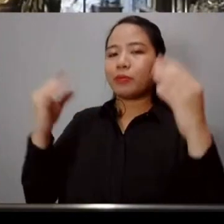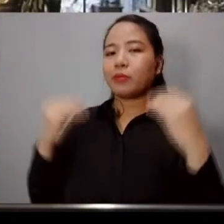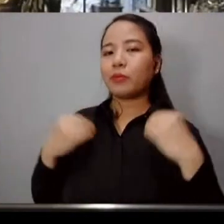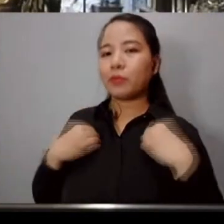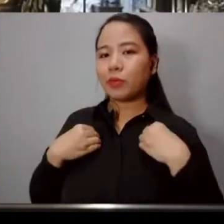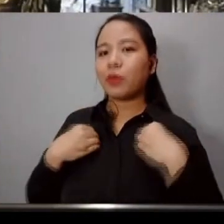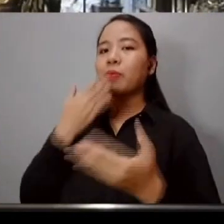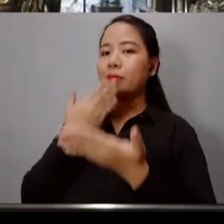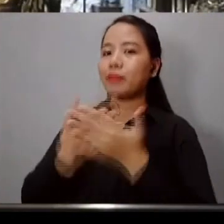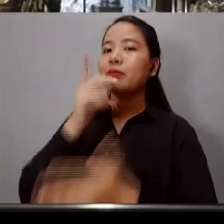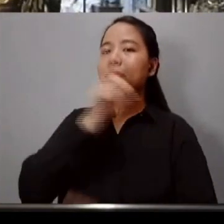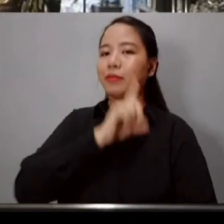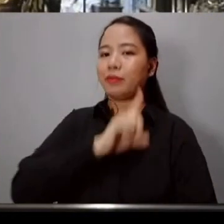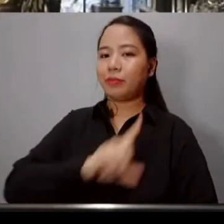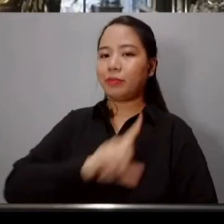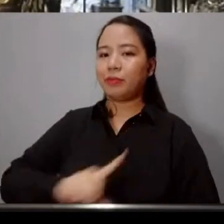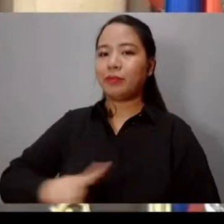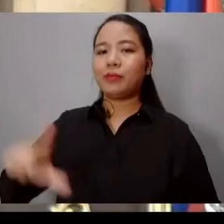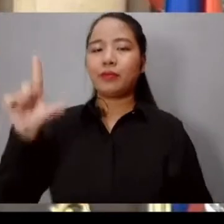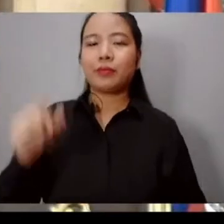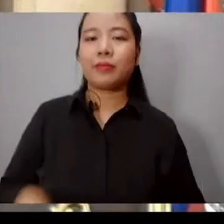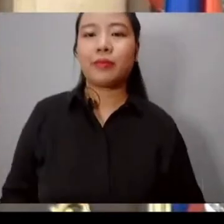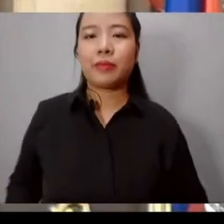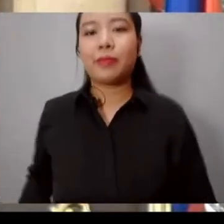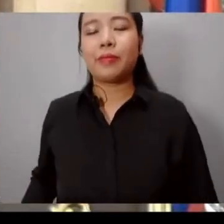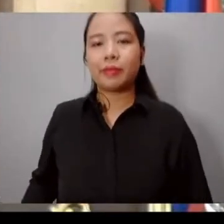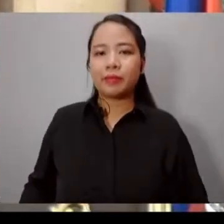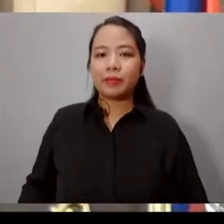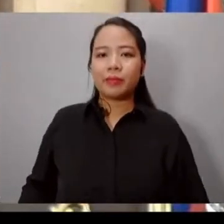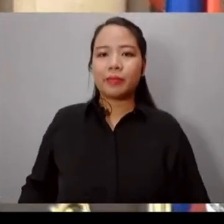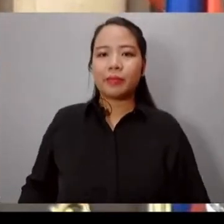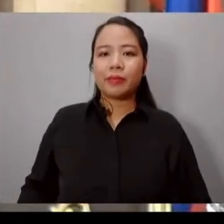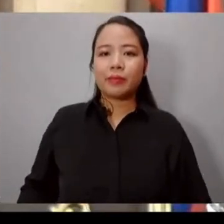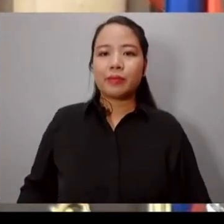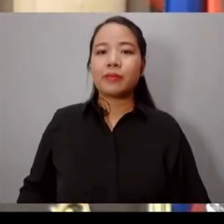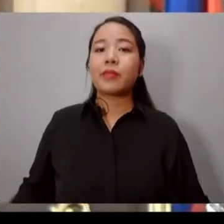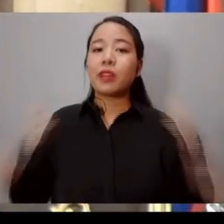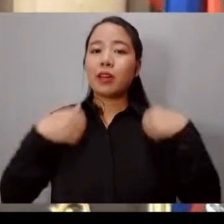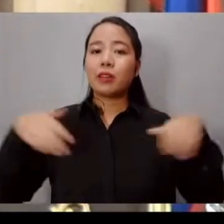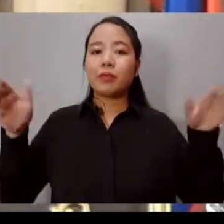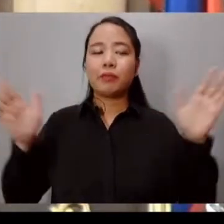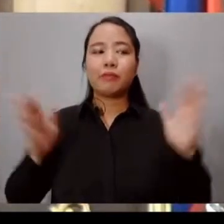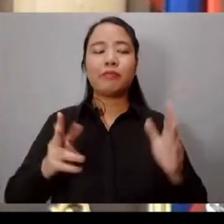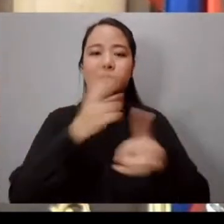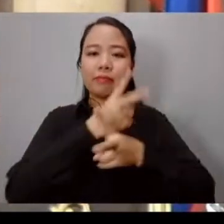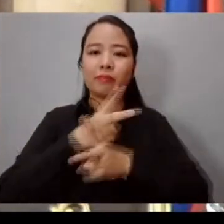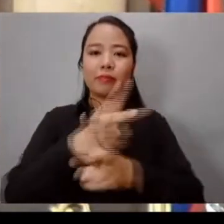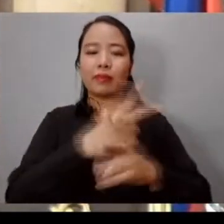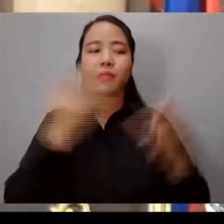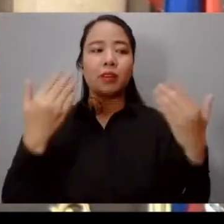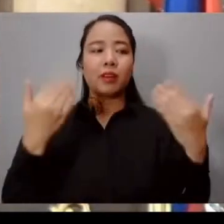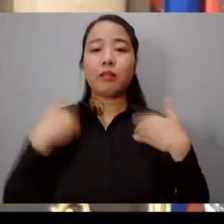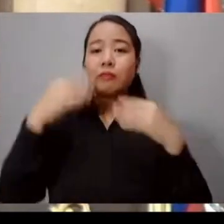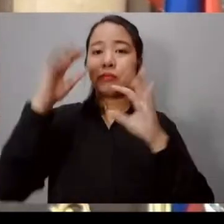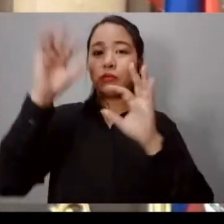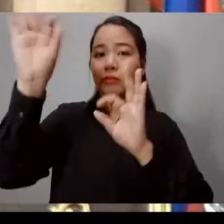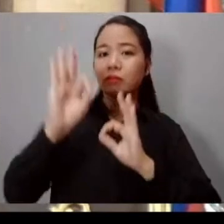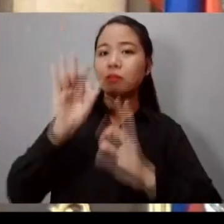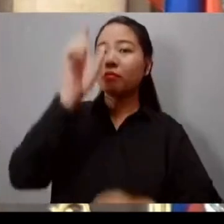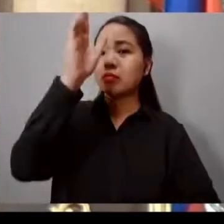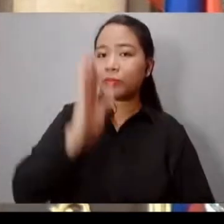Panginoong butihin. Anghelyong bantay na may takot sa Diyos, sa mga panganib